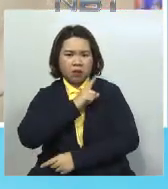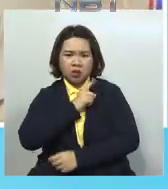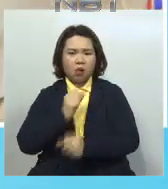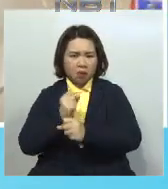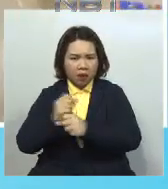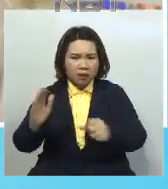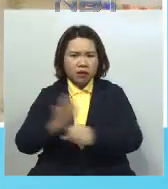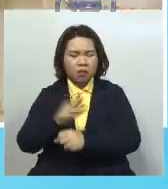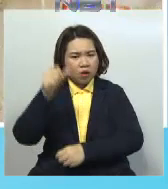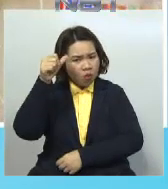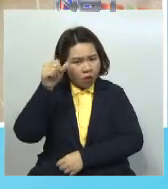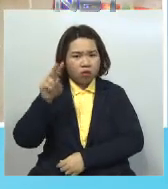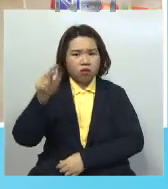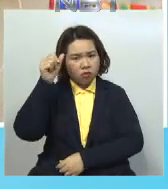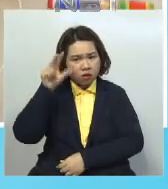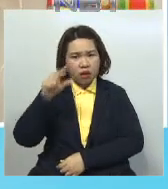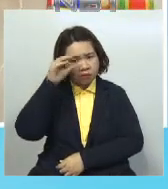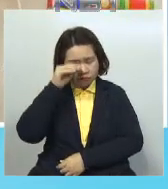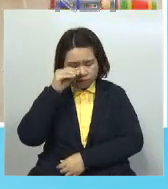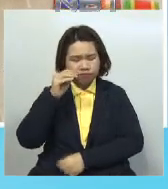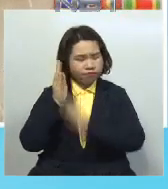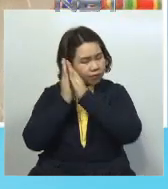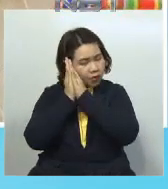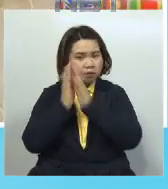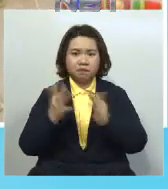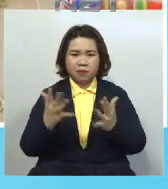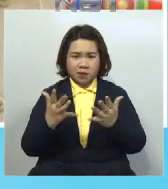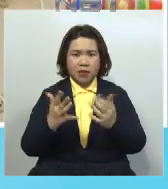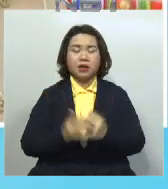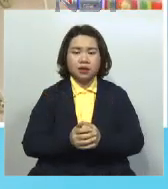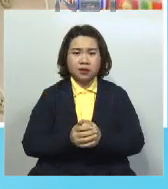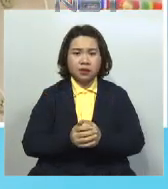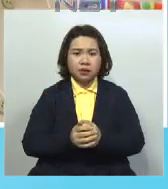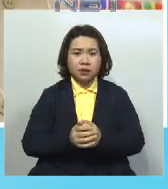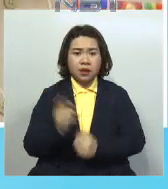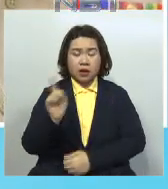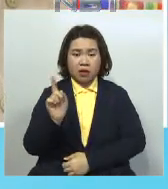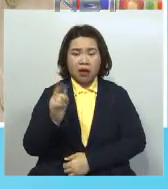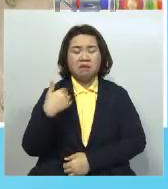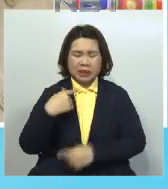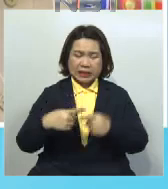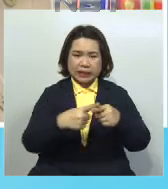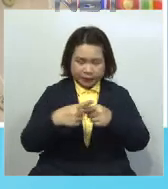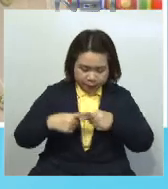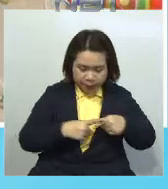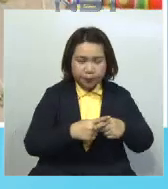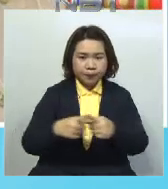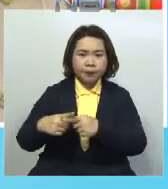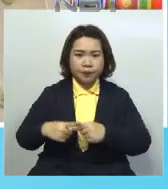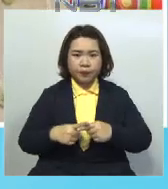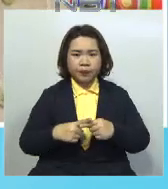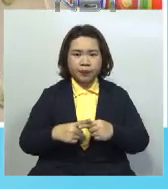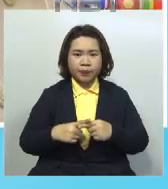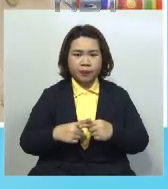วันไม่ได้หลับไม่ได้นอนนะครับบางคนถึงกับบาดเจ็บนะครับ